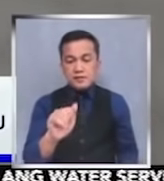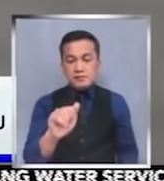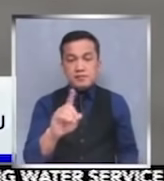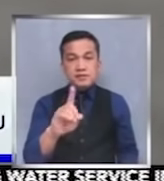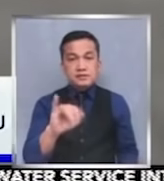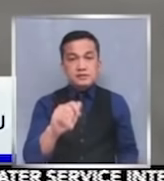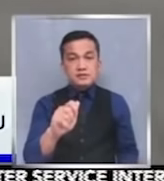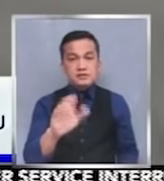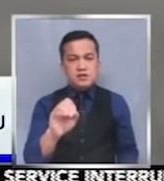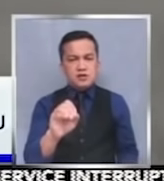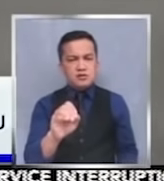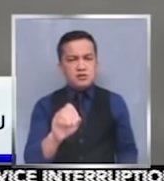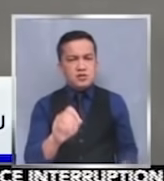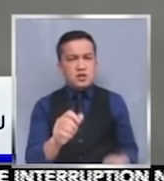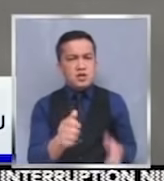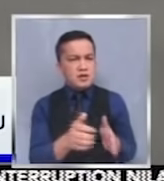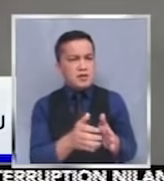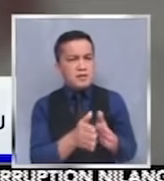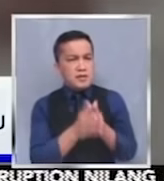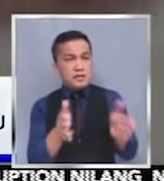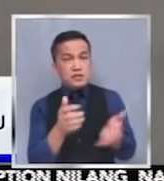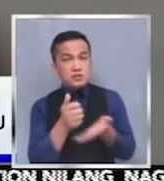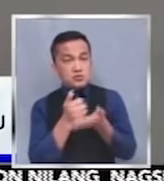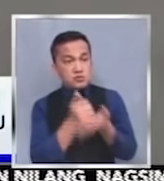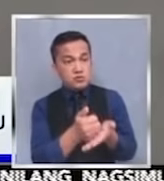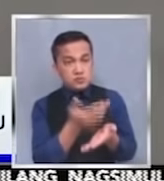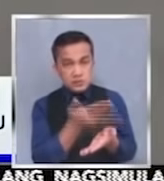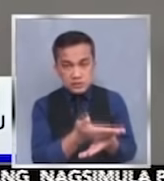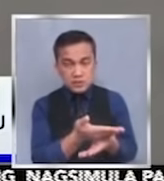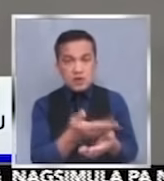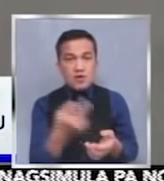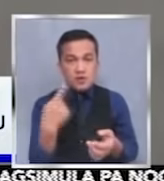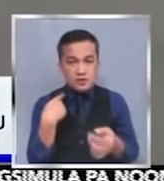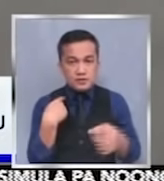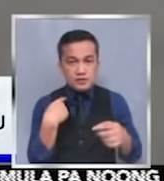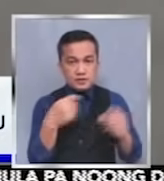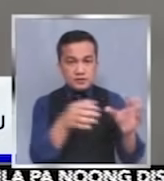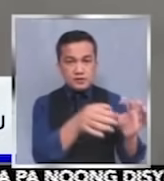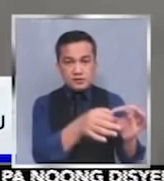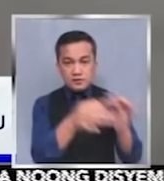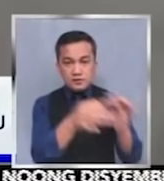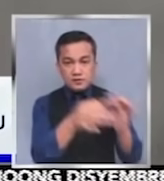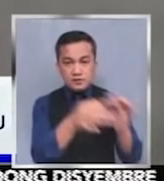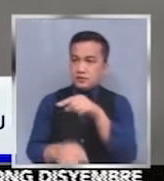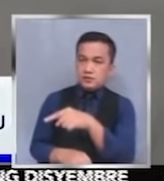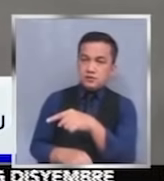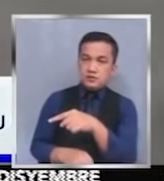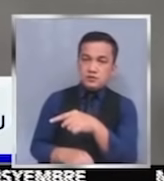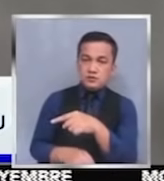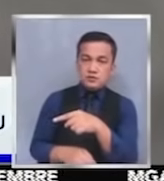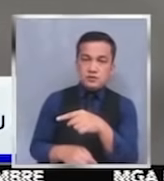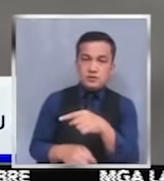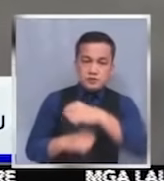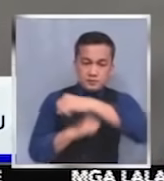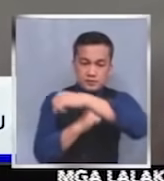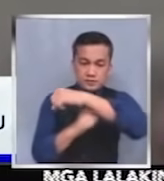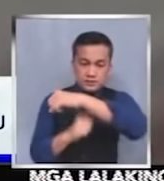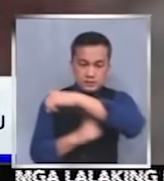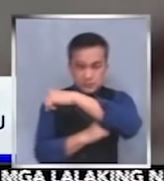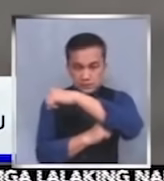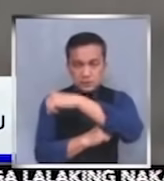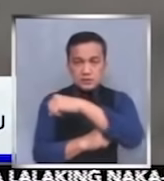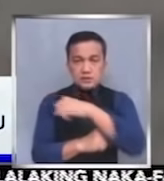laking tulong po sa kanila dahil meron na din silang connection dito sa bridge. Dati